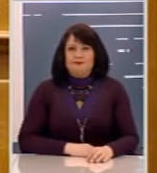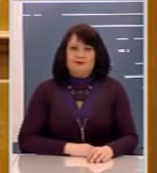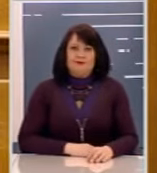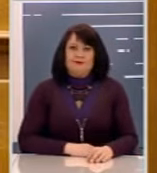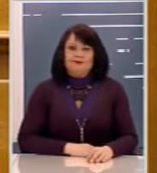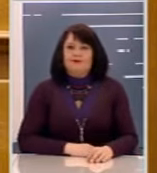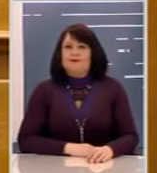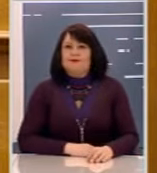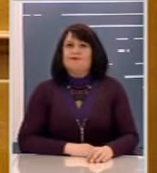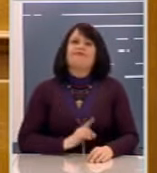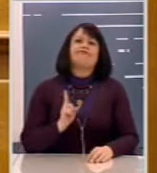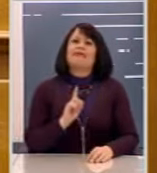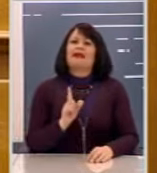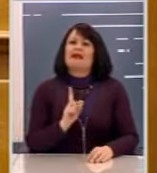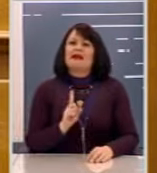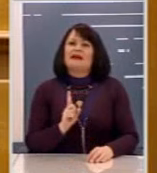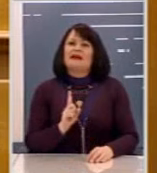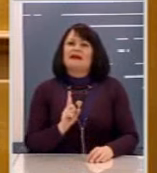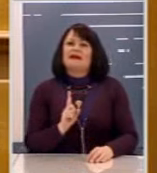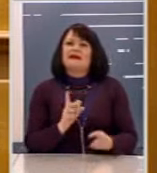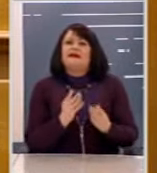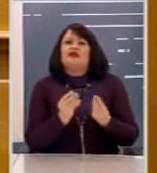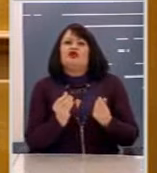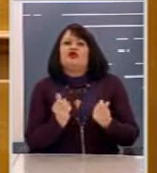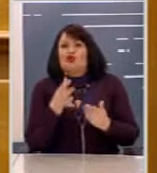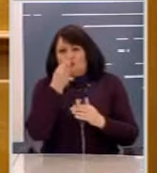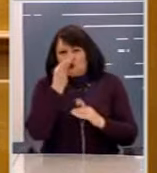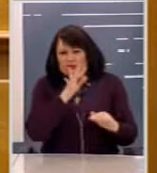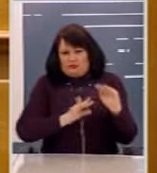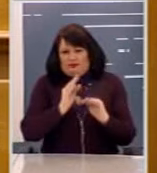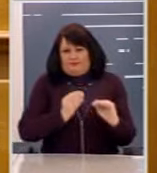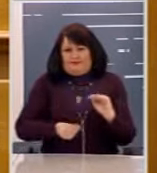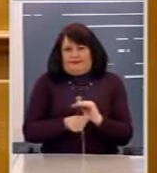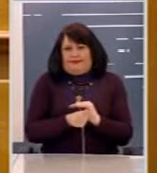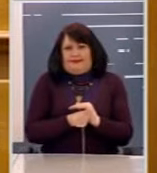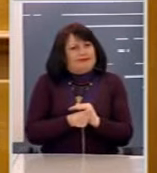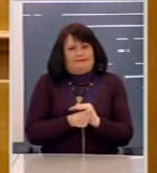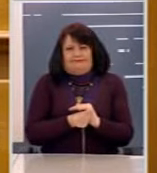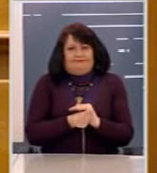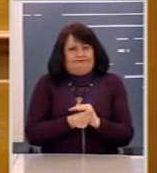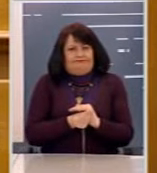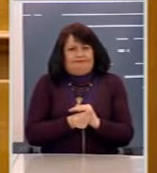Δεν είναι λοιπόν εργαλειακή η χρήση της διαφθοράς, προφανώς,